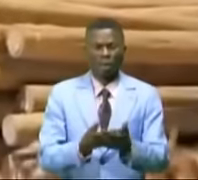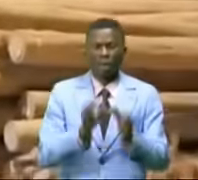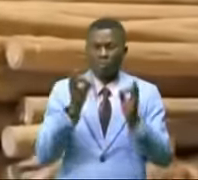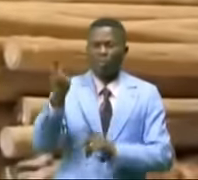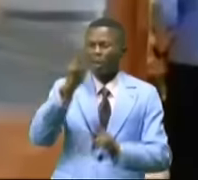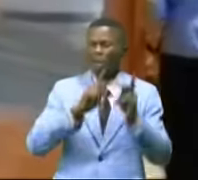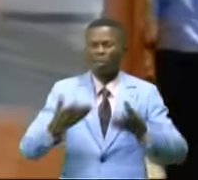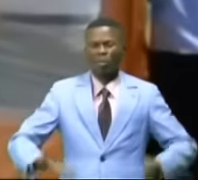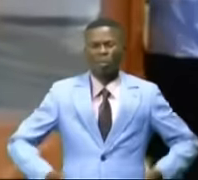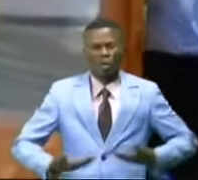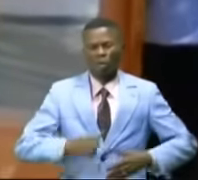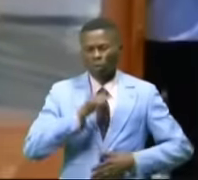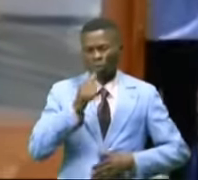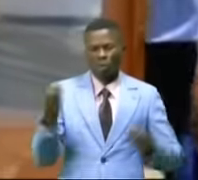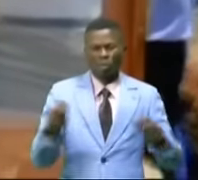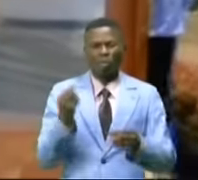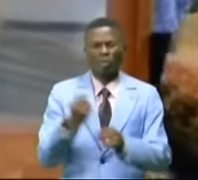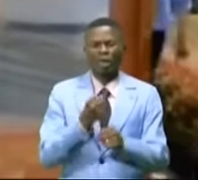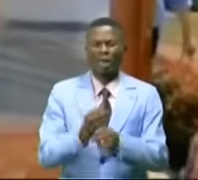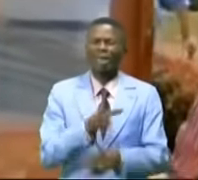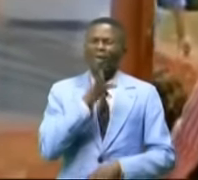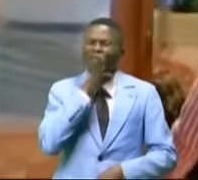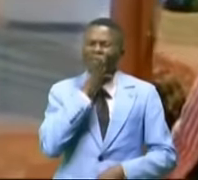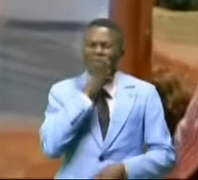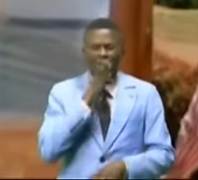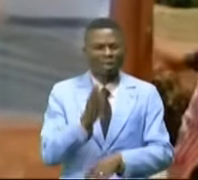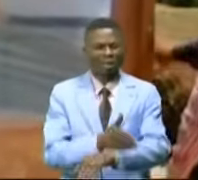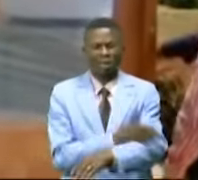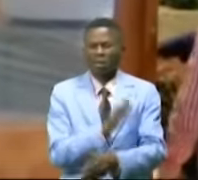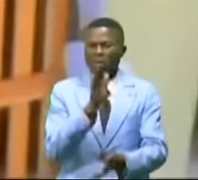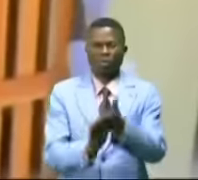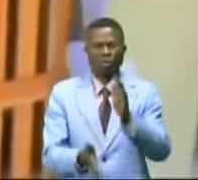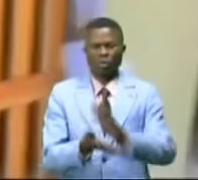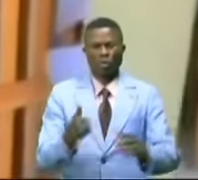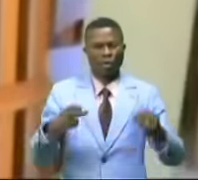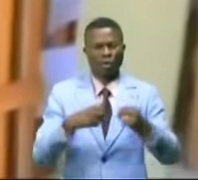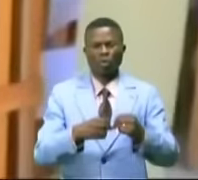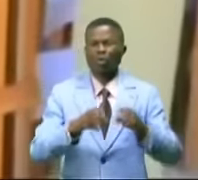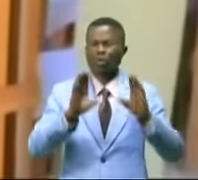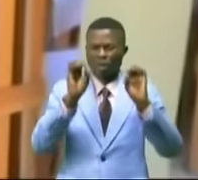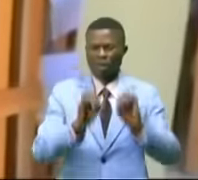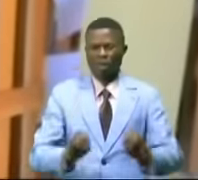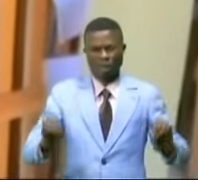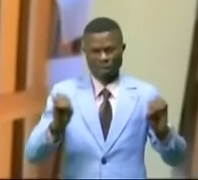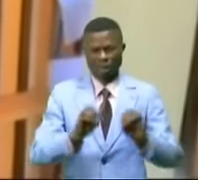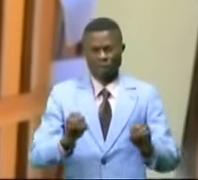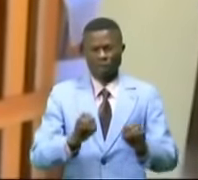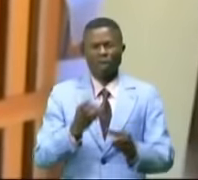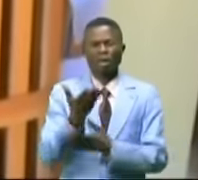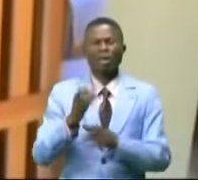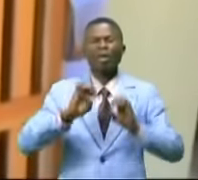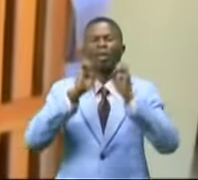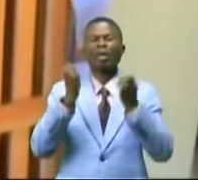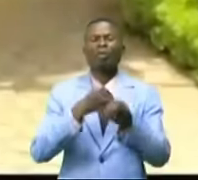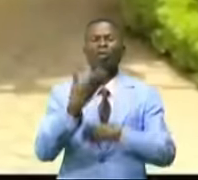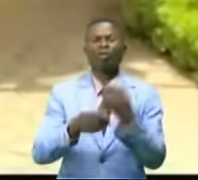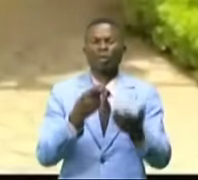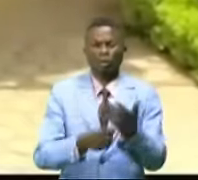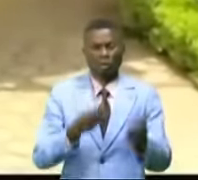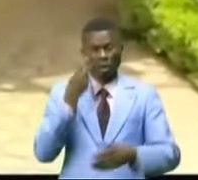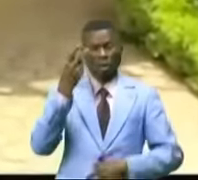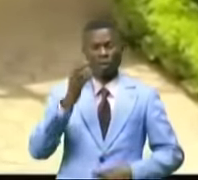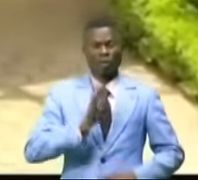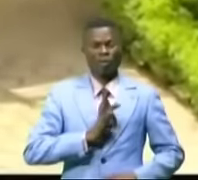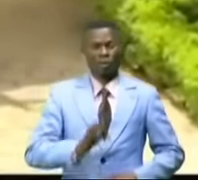contrats entre la Socumo, devenue incapable à ce jour, et Souterne Énergie, se pose des questions si la Socumo aide pour la vision du chef de